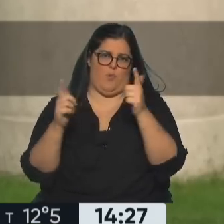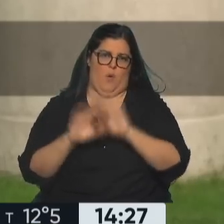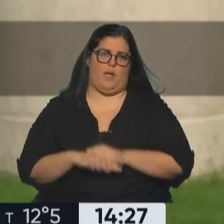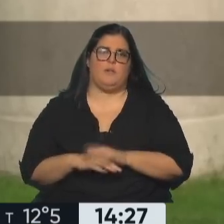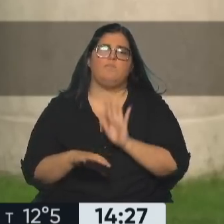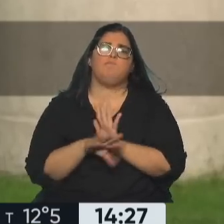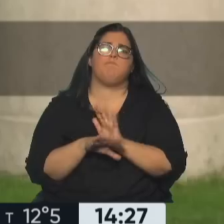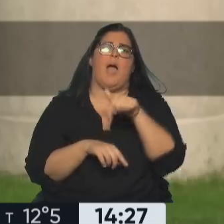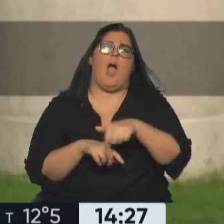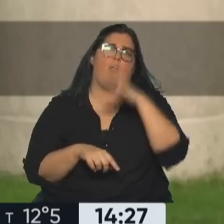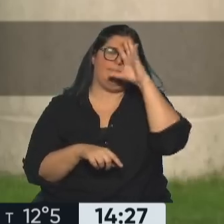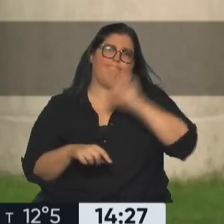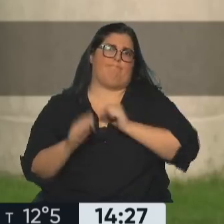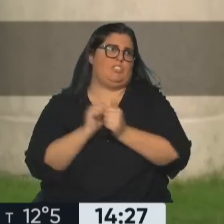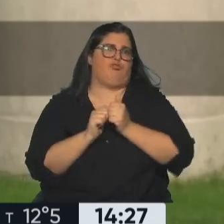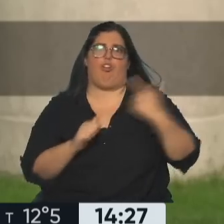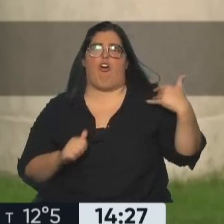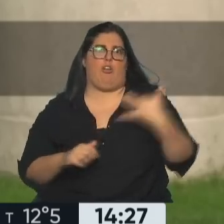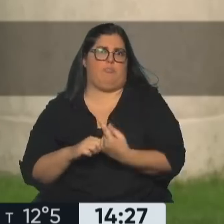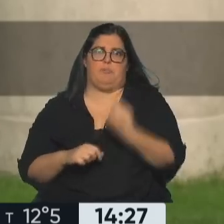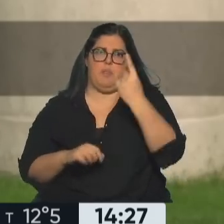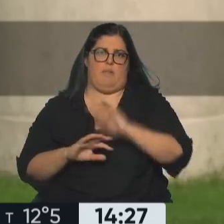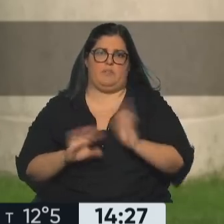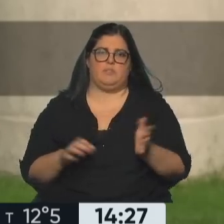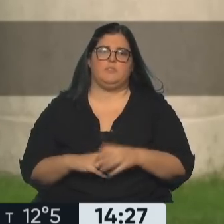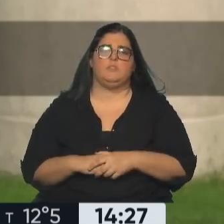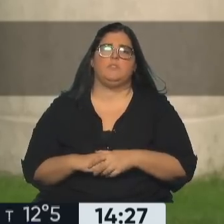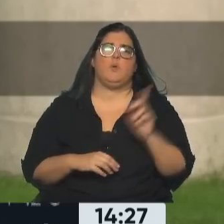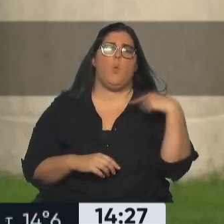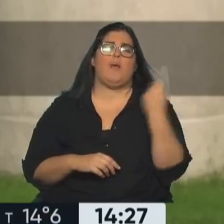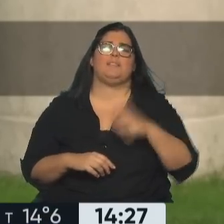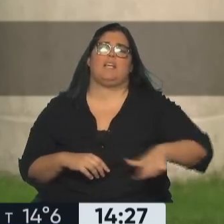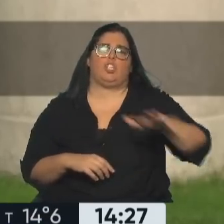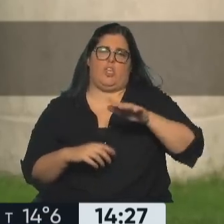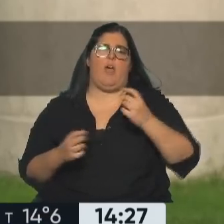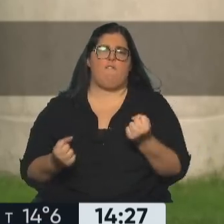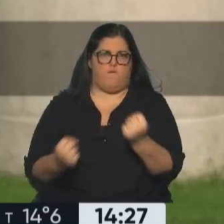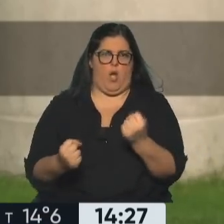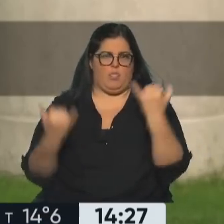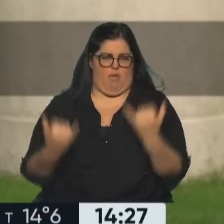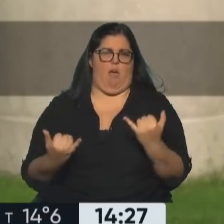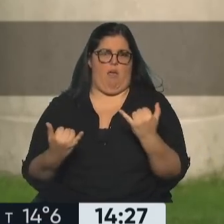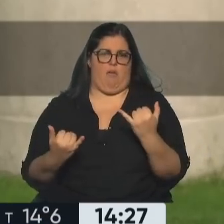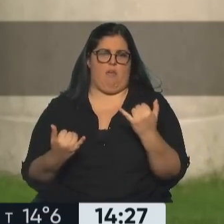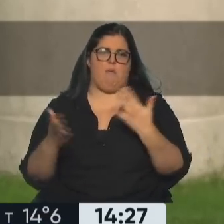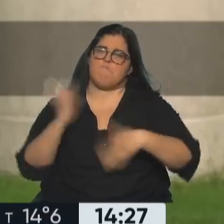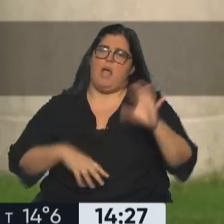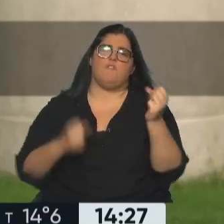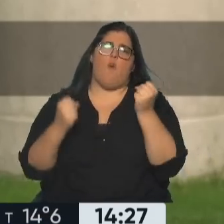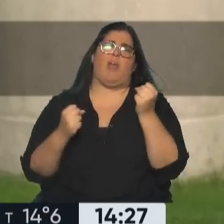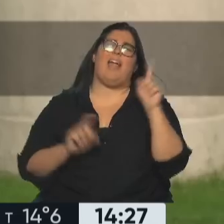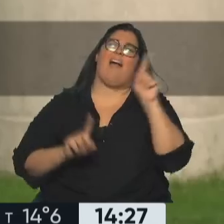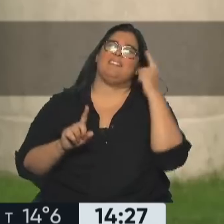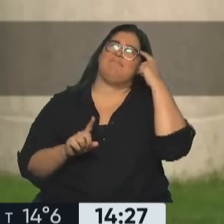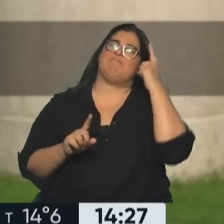einer historischen Herausforderung. Unsere Gesellschaft ist stark, viel stärker, als manchmal unterstellt